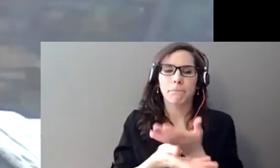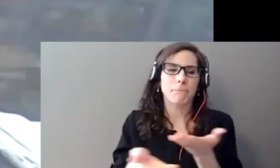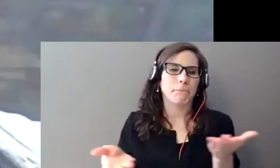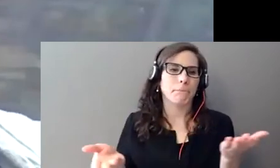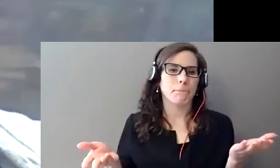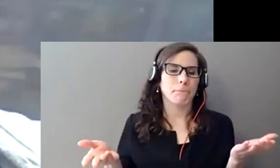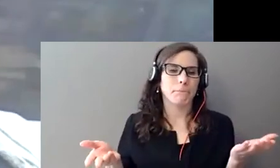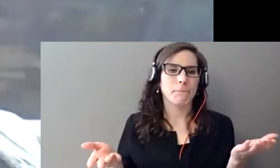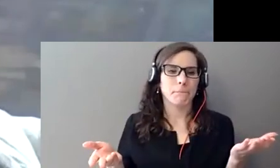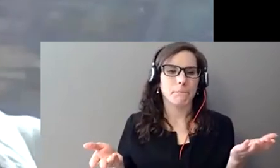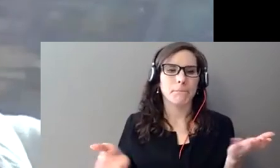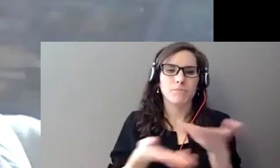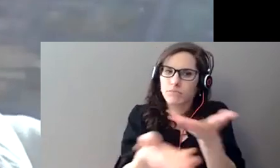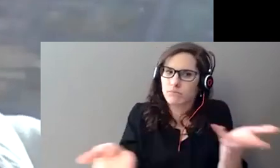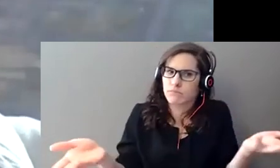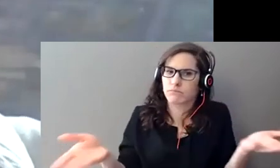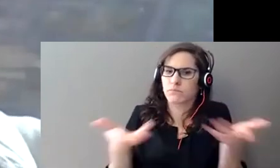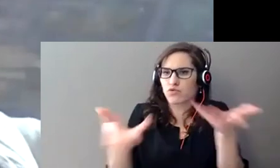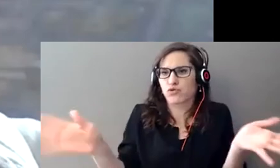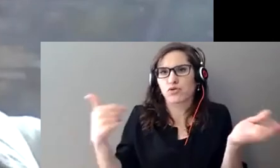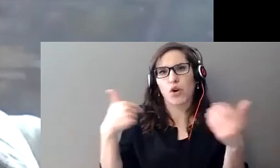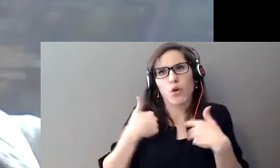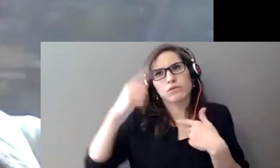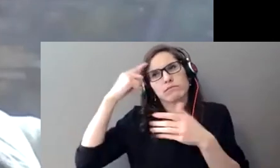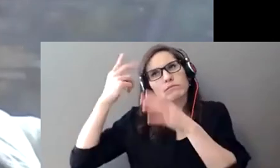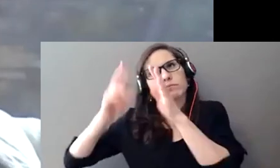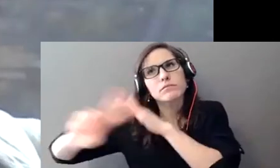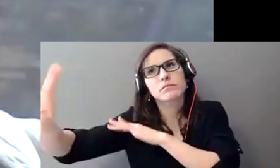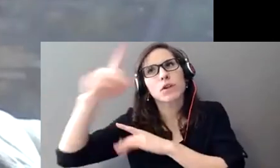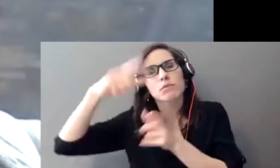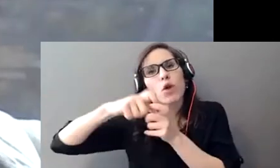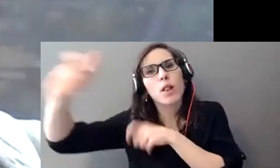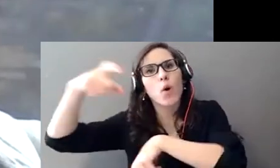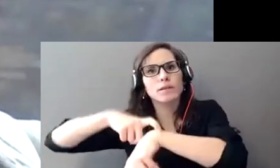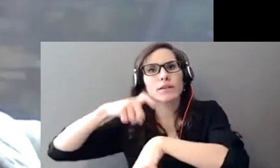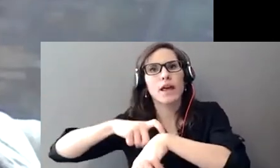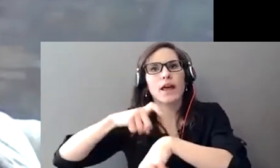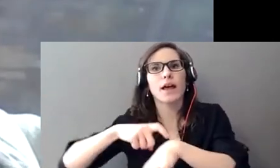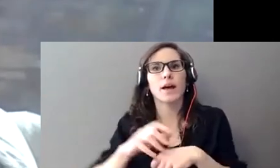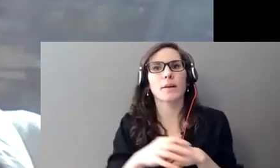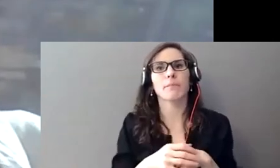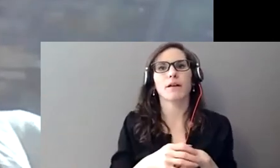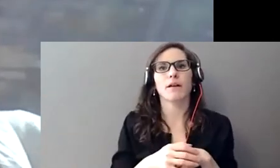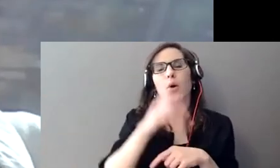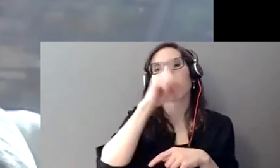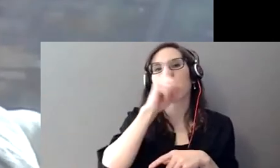imagine et qu'on projette dans le long terme pour ne attendre des changements dans les trois mois